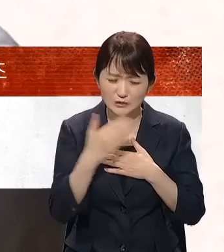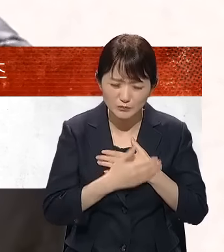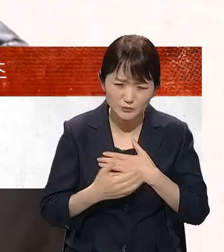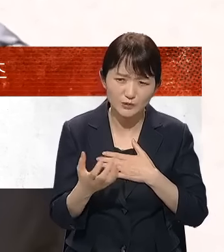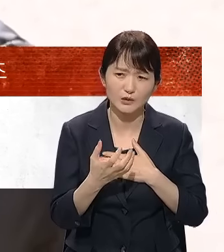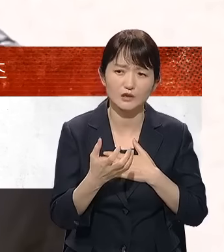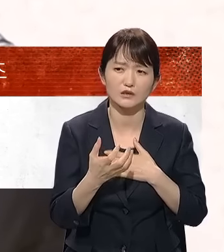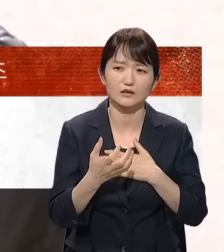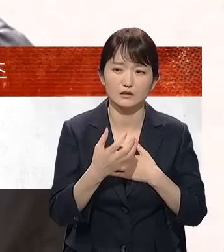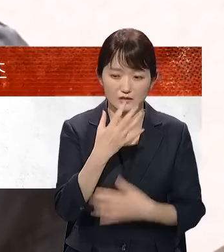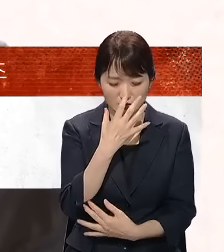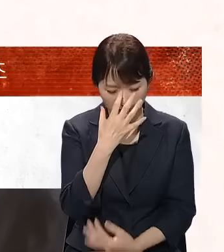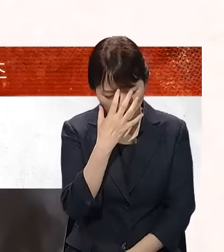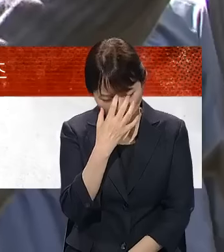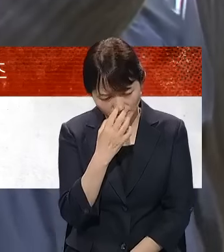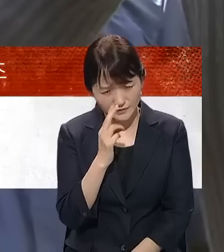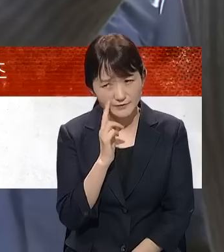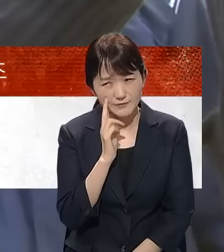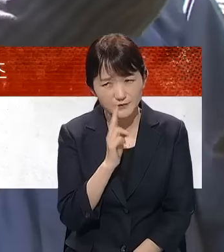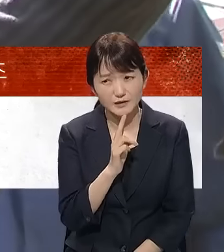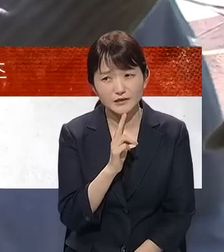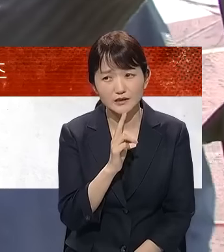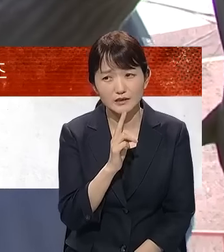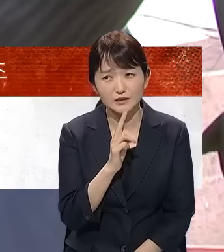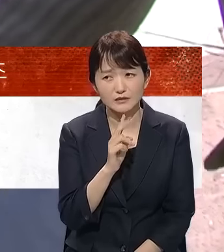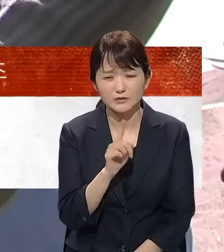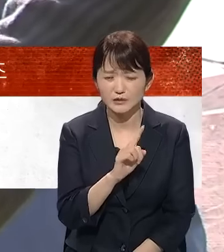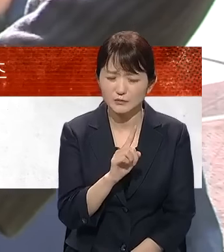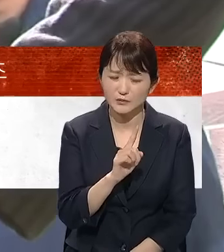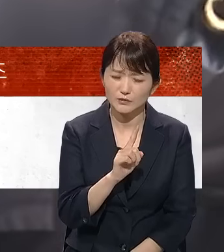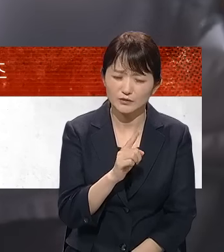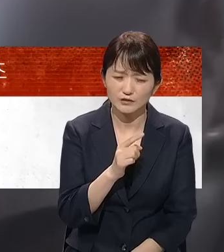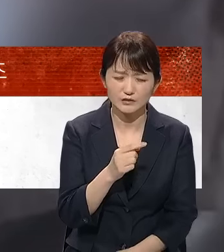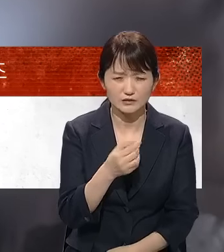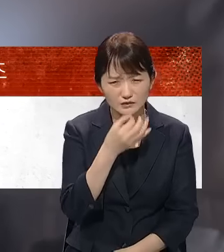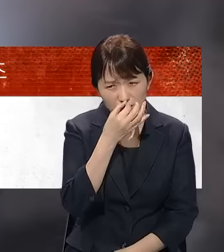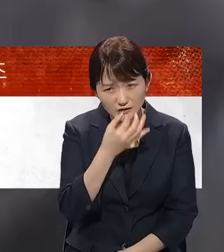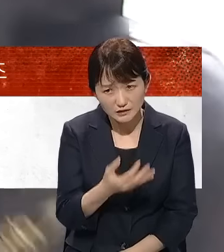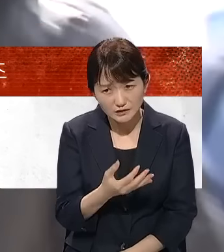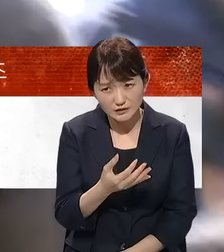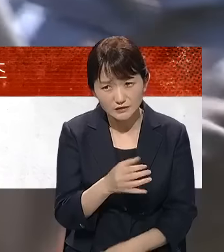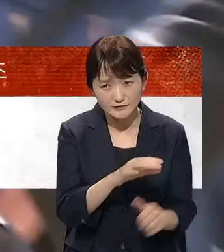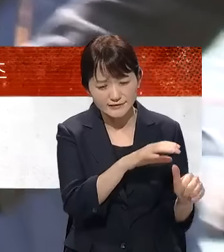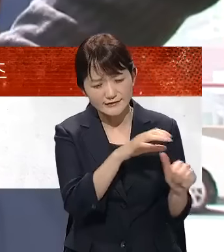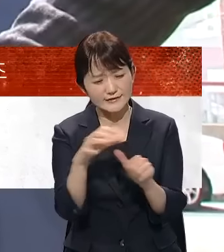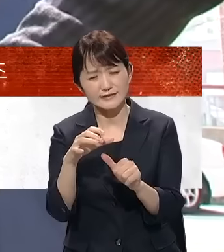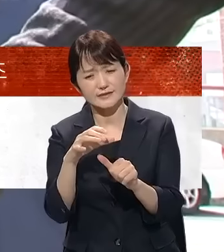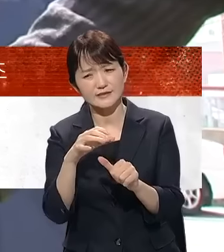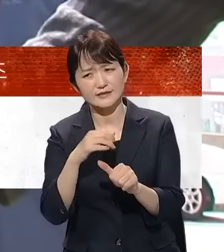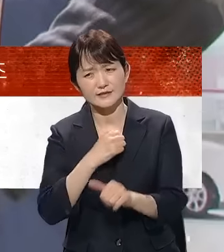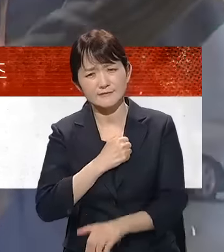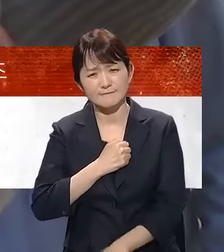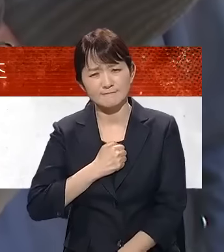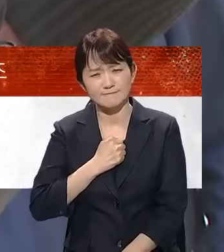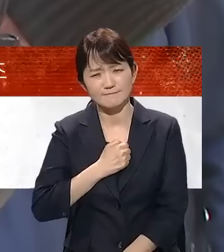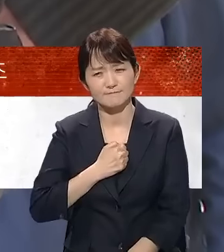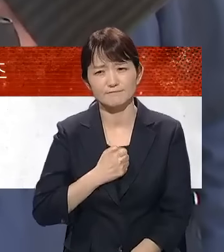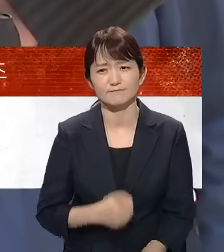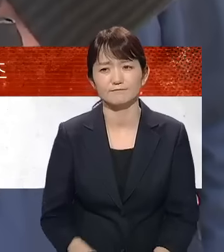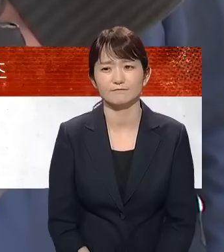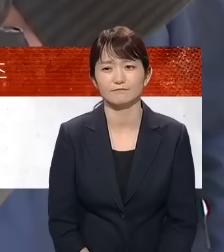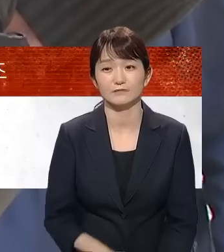아프고 이런데 우울정도 좀 심망 있었고 이래저래 많이 힘들었어 이용당하게 너무 가슴에 맺습니다